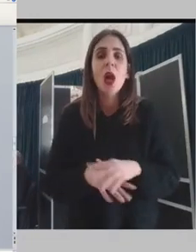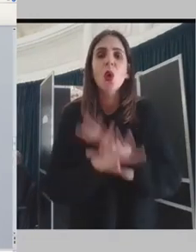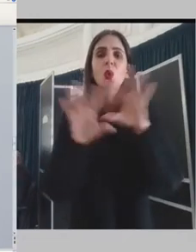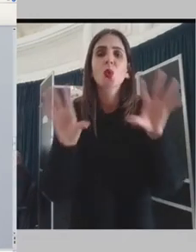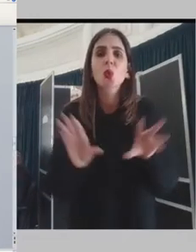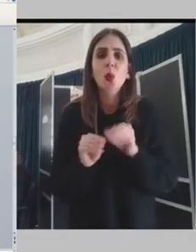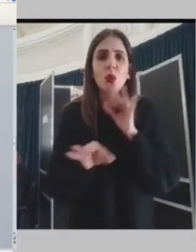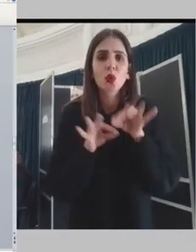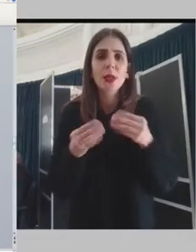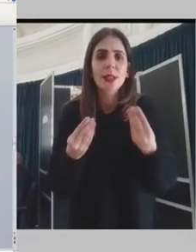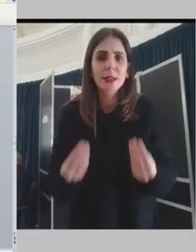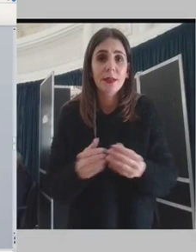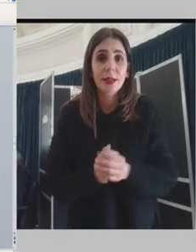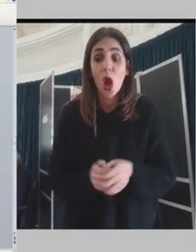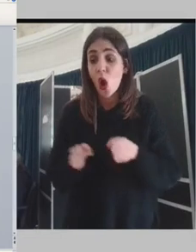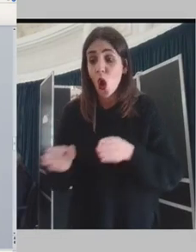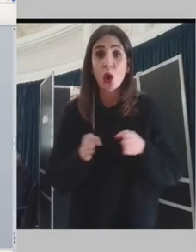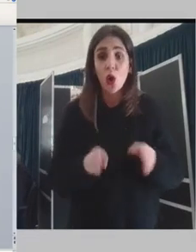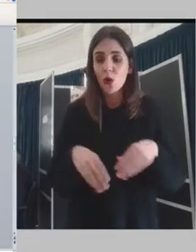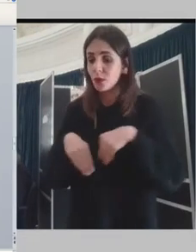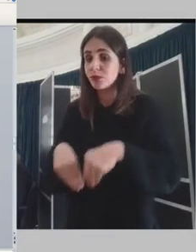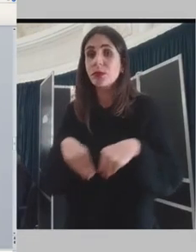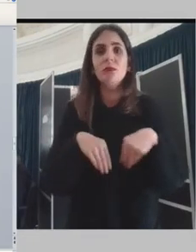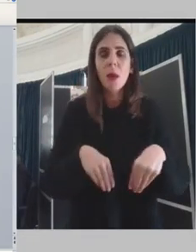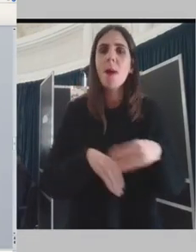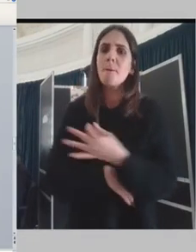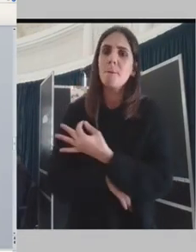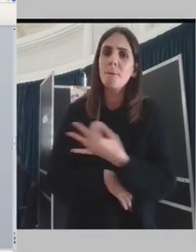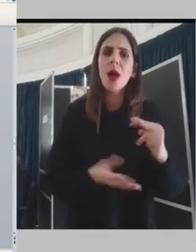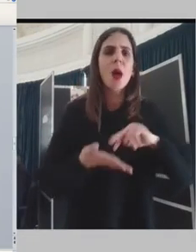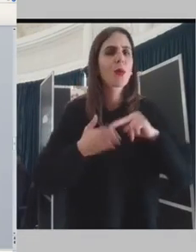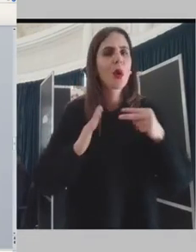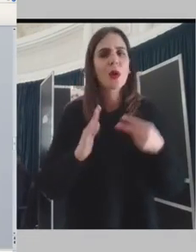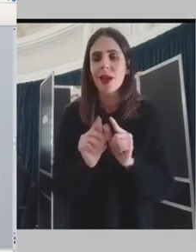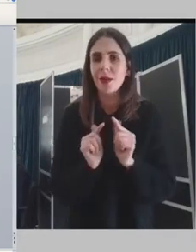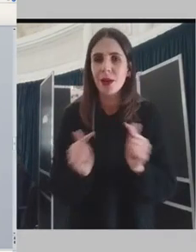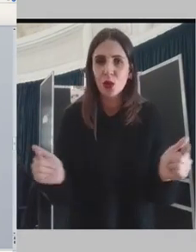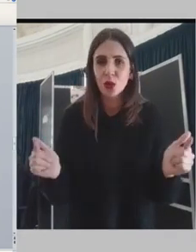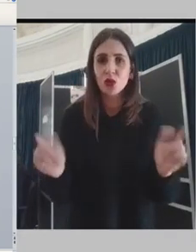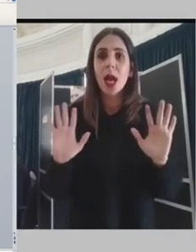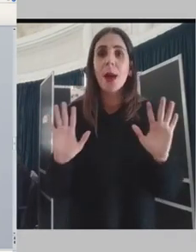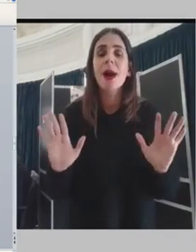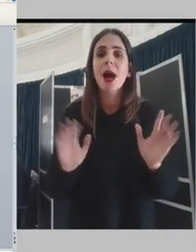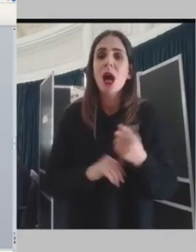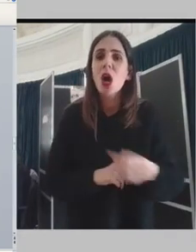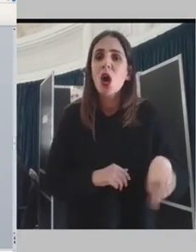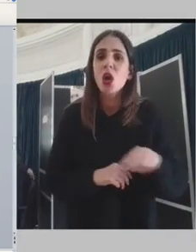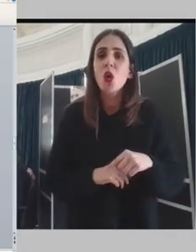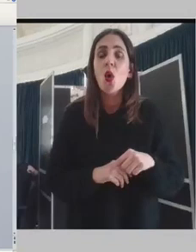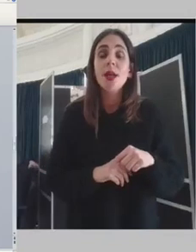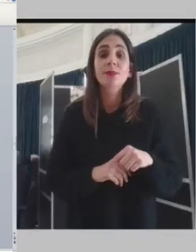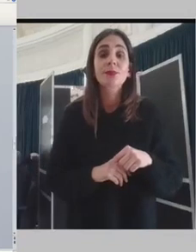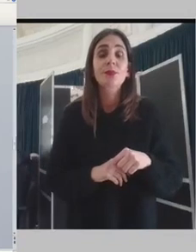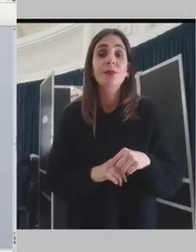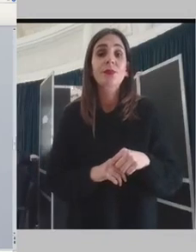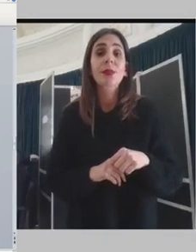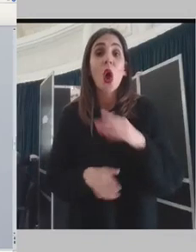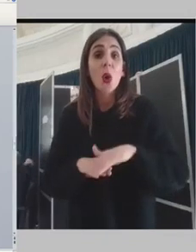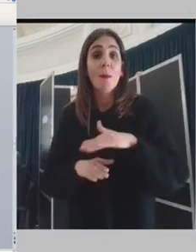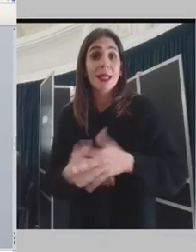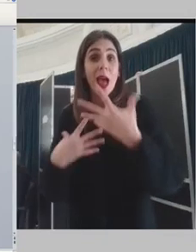bene fare i corsi, va benissimo, non c'è problema, più sappiamo meglio agiamo, ma in caso di